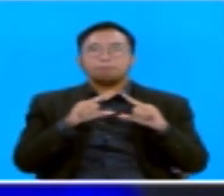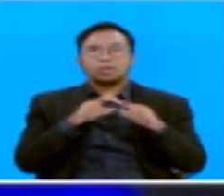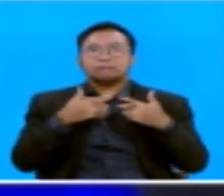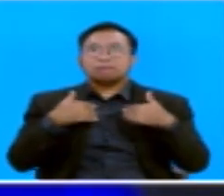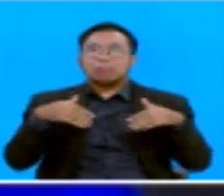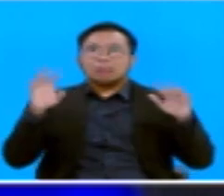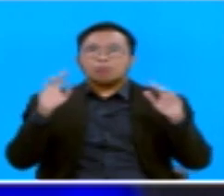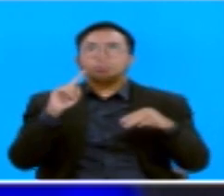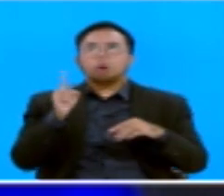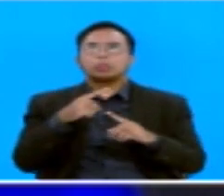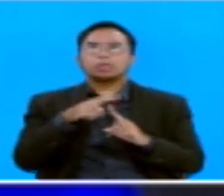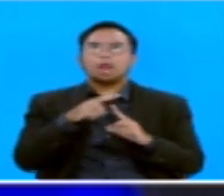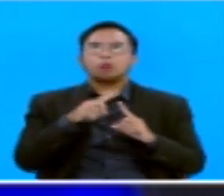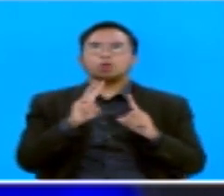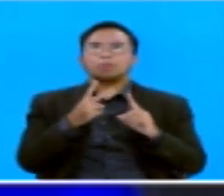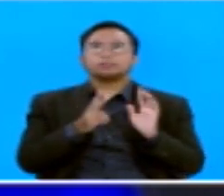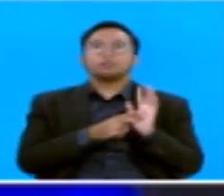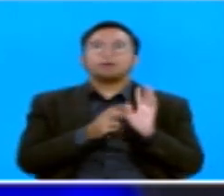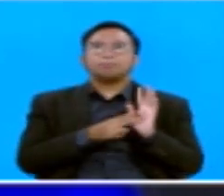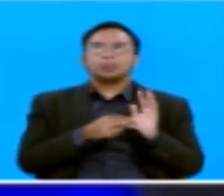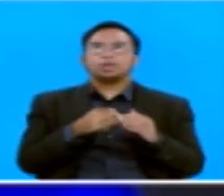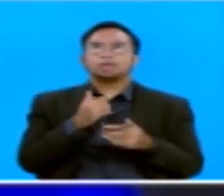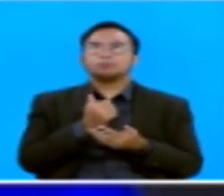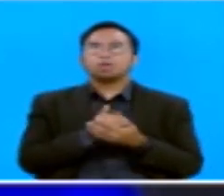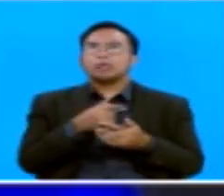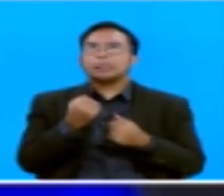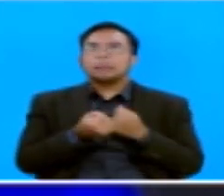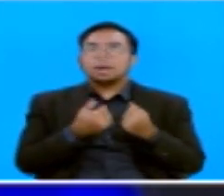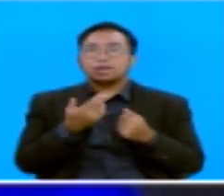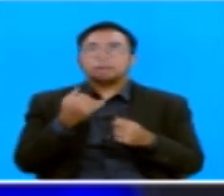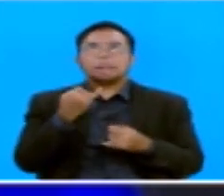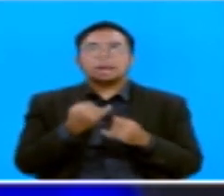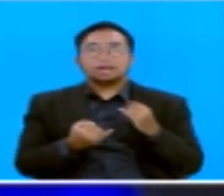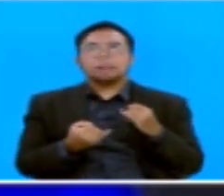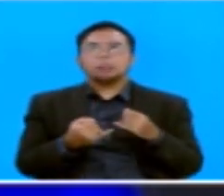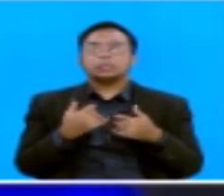November, ketika itu apa kegiatan terakhir Pak Ahmad Fauzi sebelum menghilang?